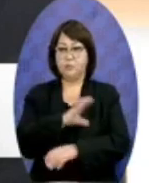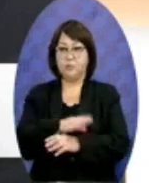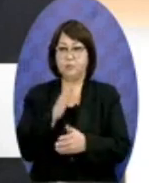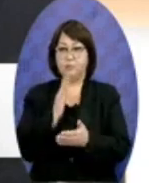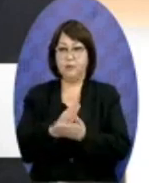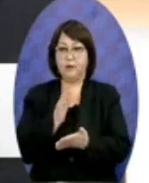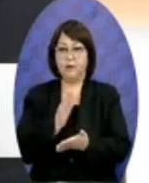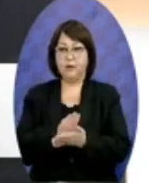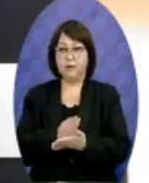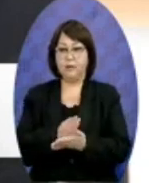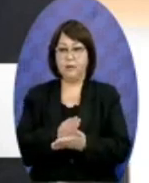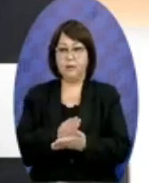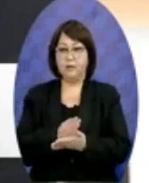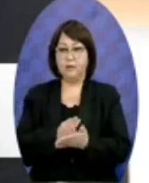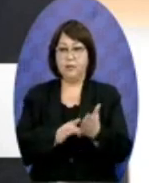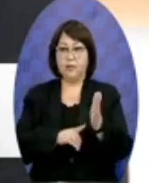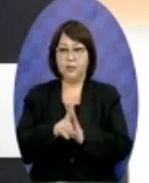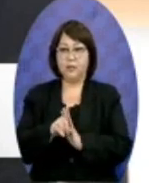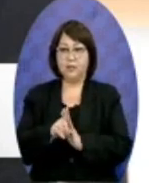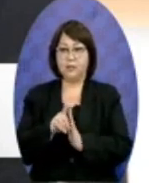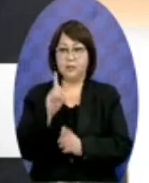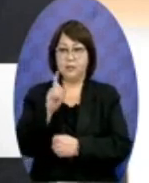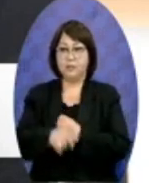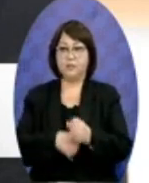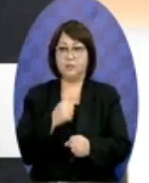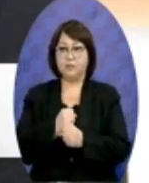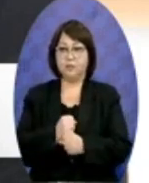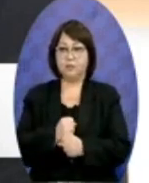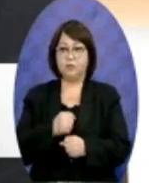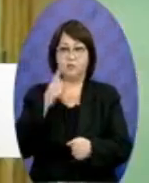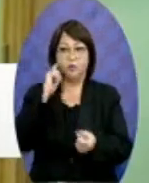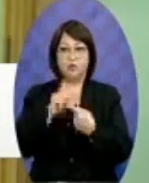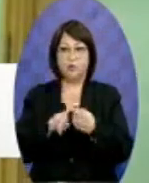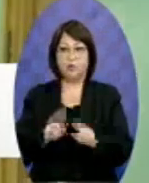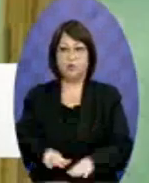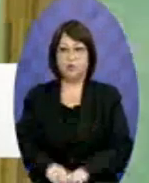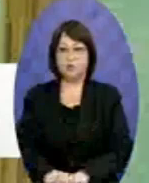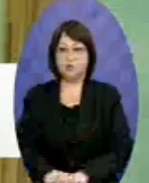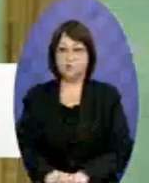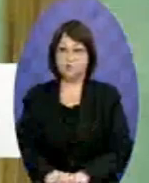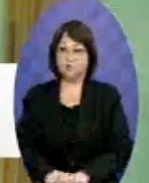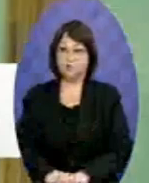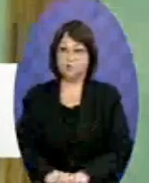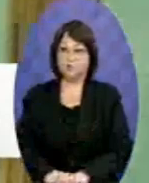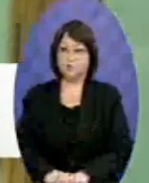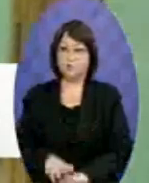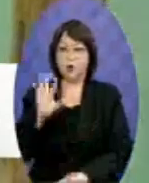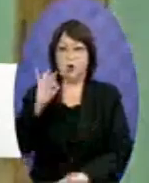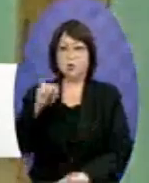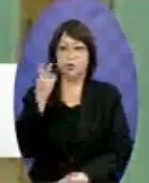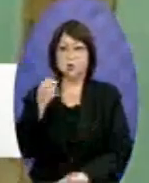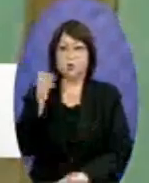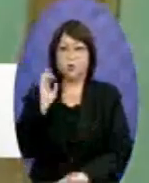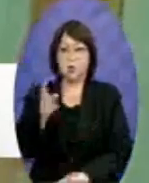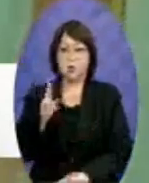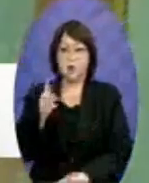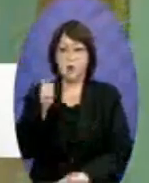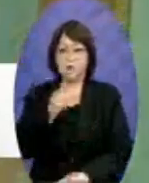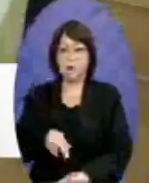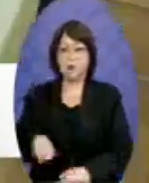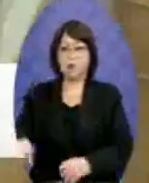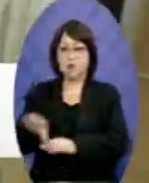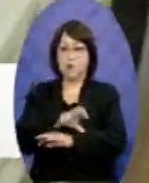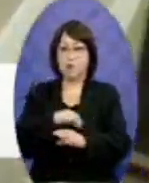бид эхний жилүүдэд одоо зорилгоо тавьж байгаа. Оюу толгой компани Хам богд сумын